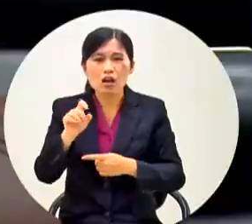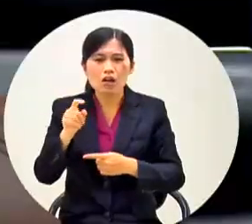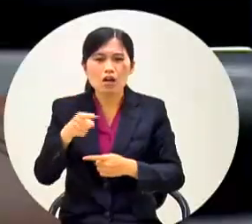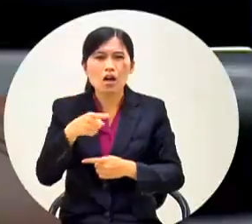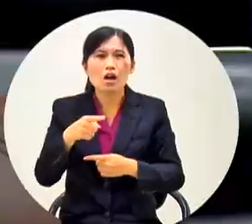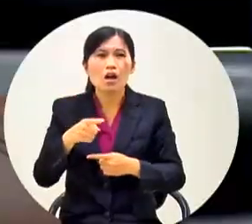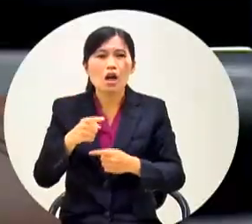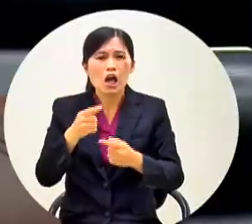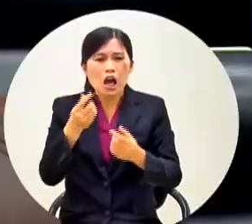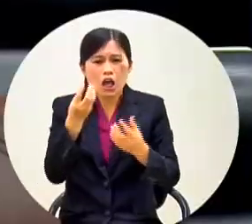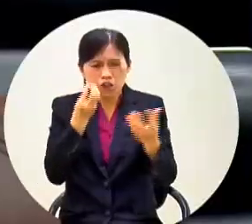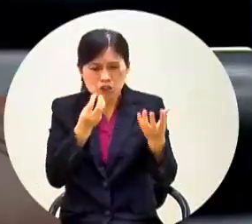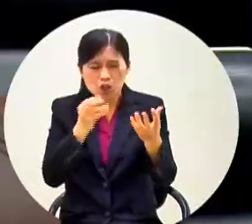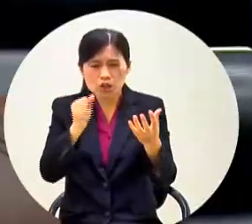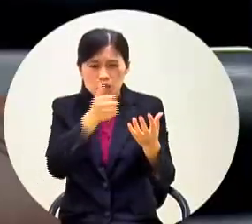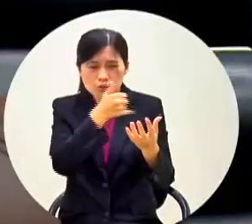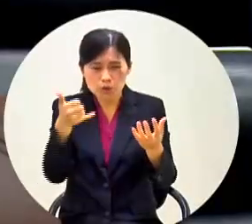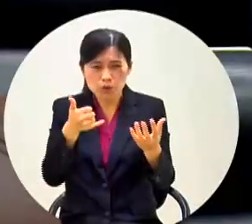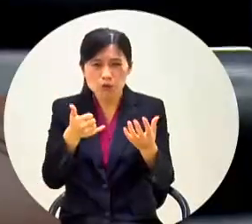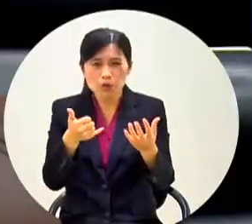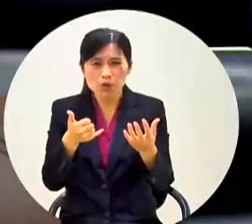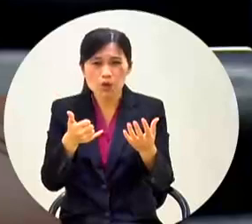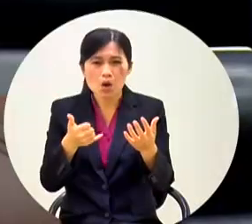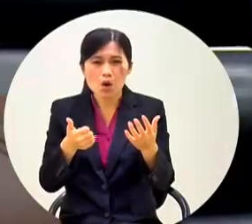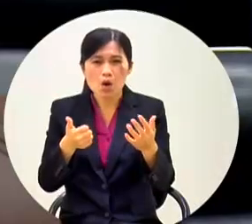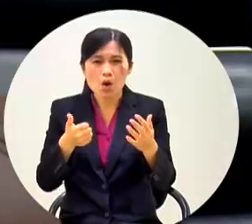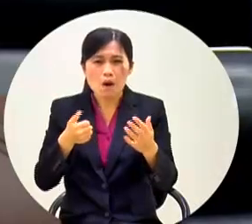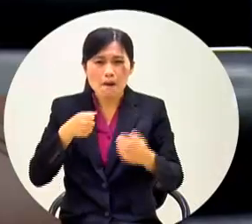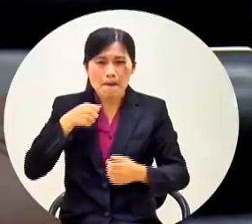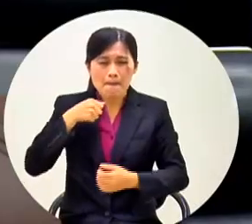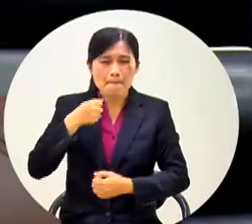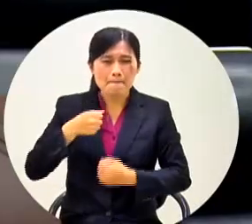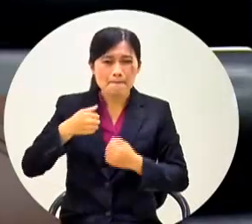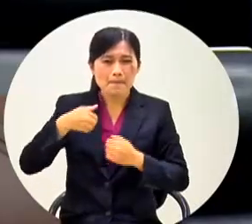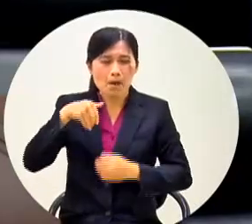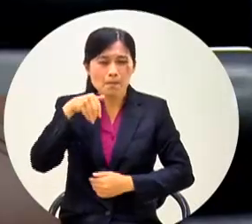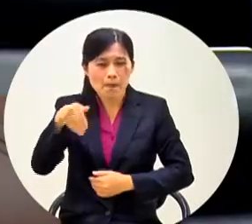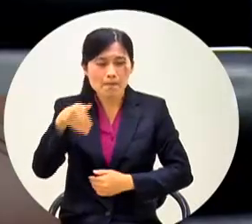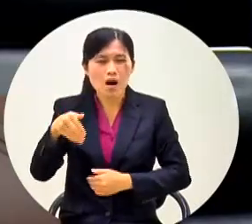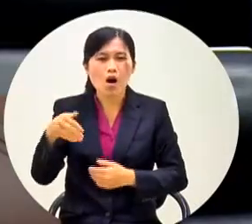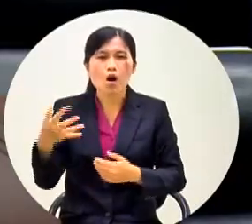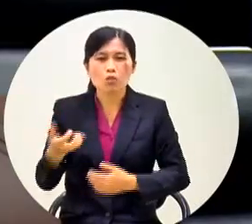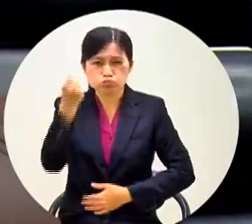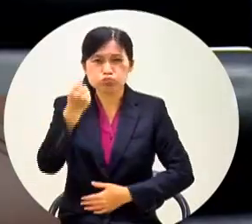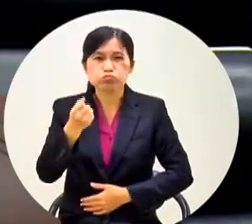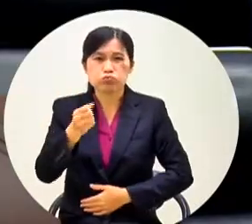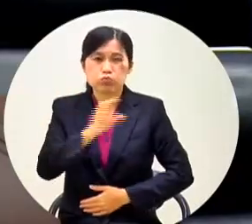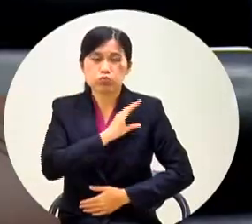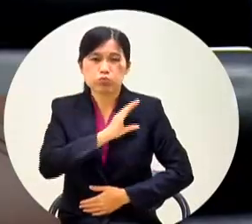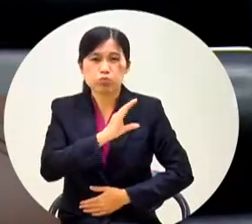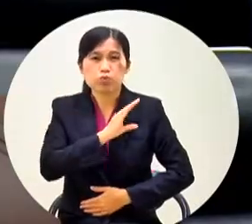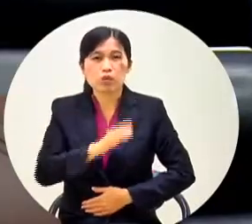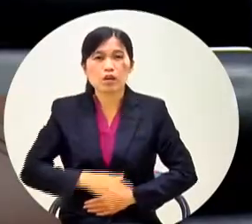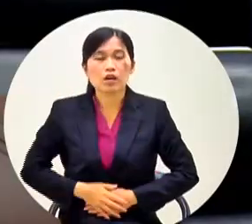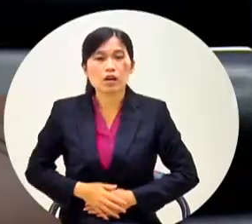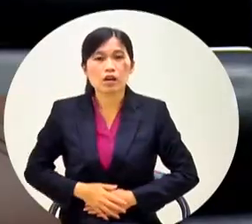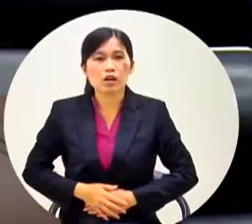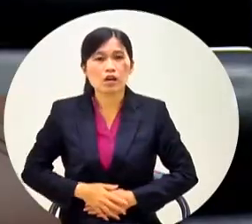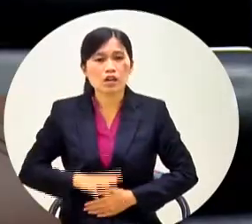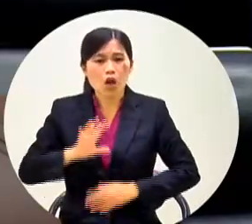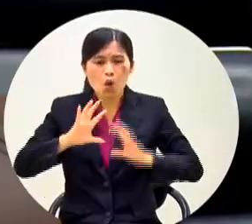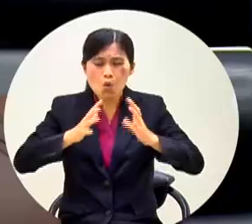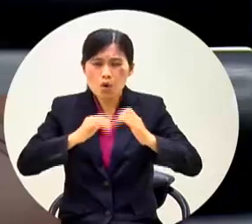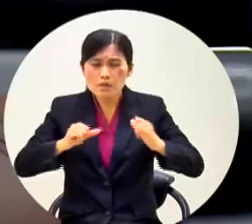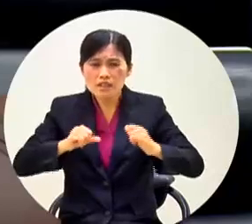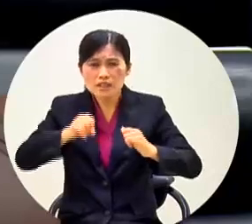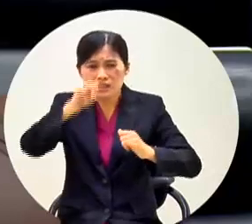是我们让高雄市民知道，国民党团多数不善用政党协商，却用暴